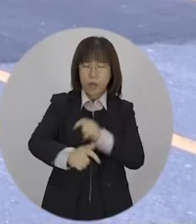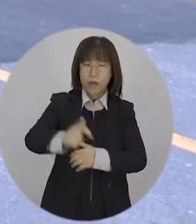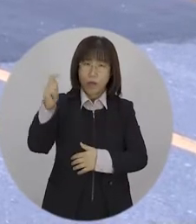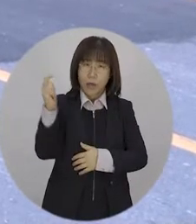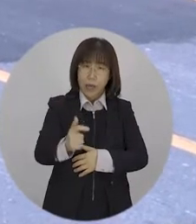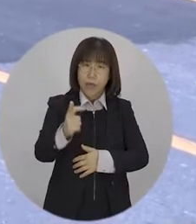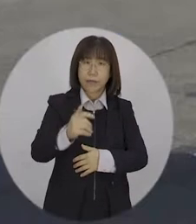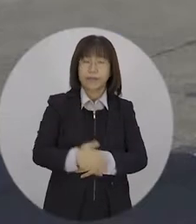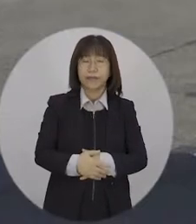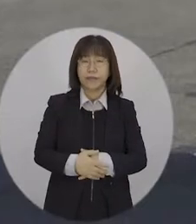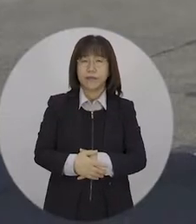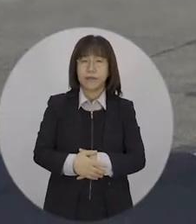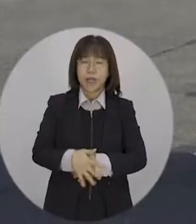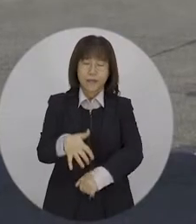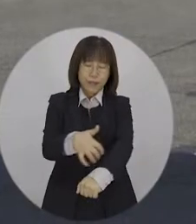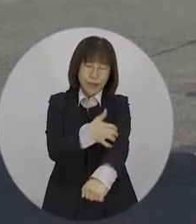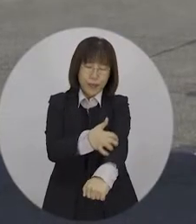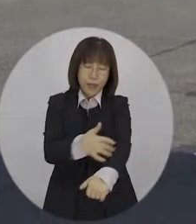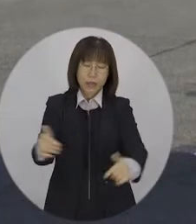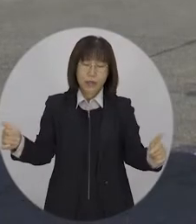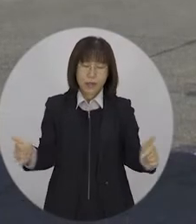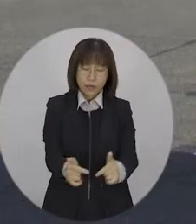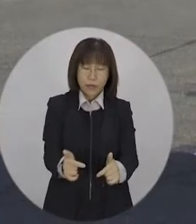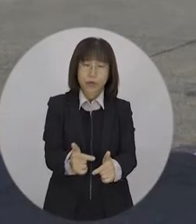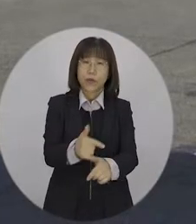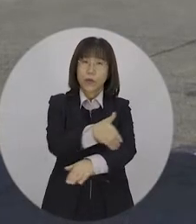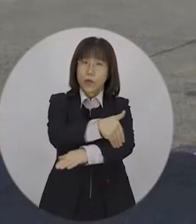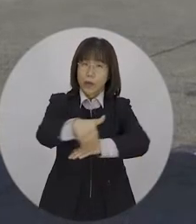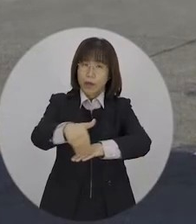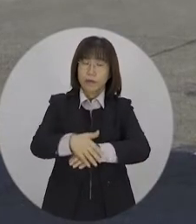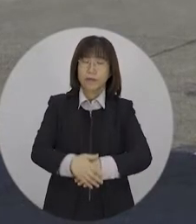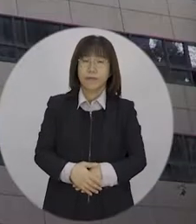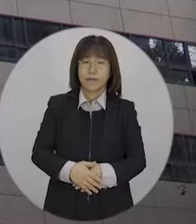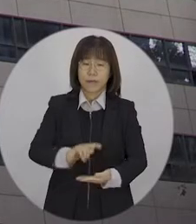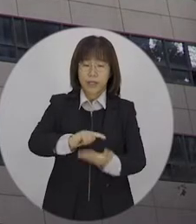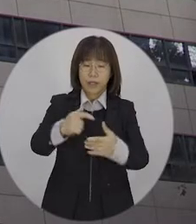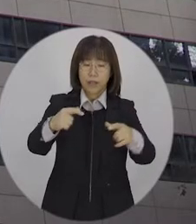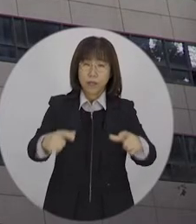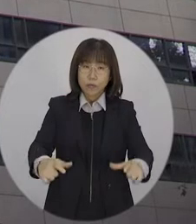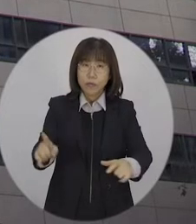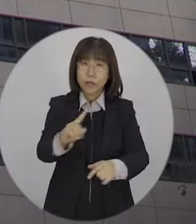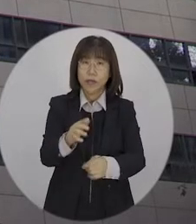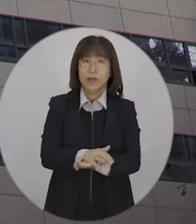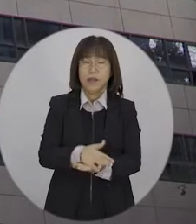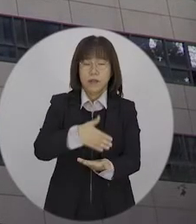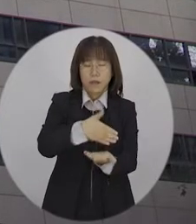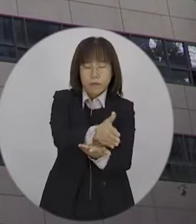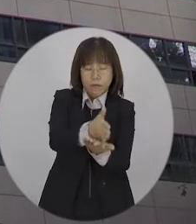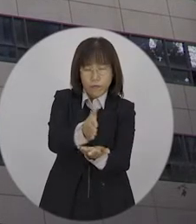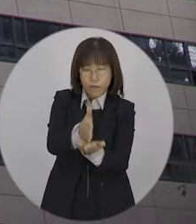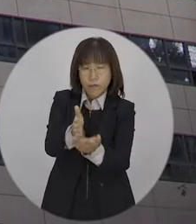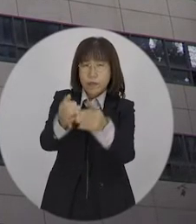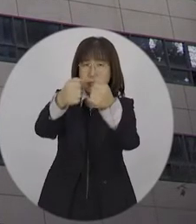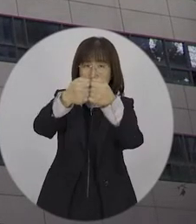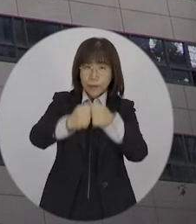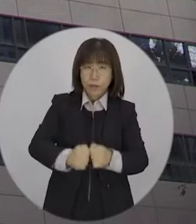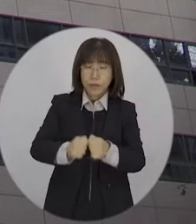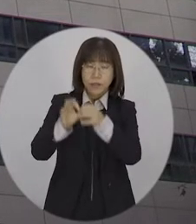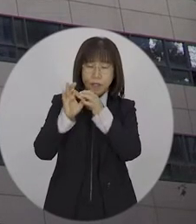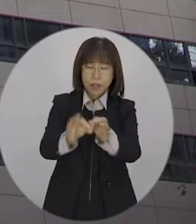겨울철 주민불편을 최소화할 계획입니다 한편 강 소군은 분야별 세부 대책을 지속적으로